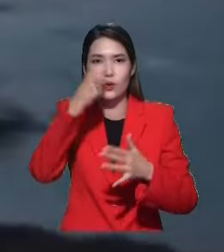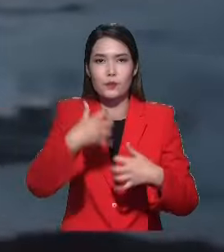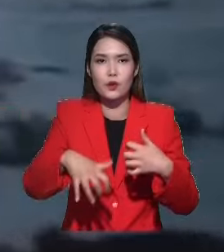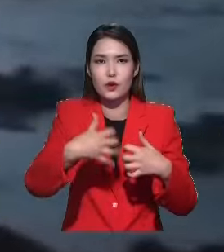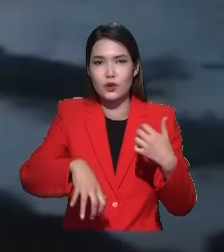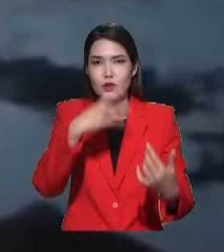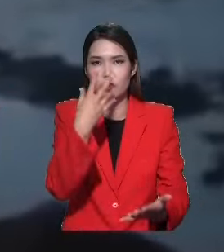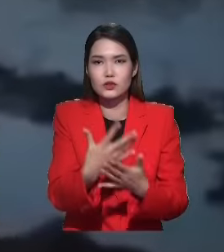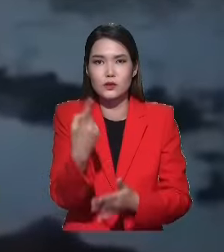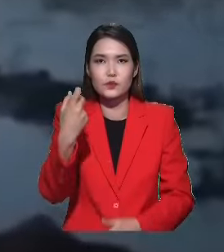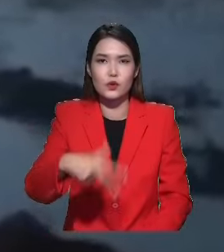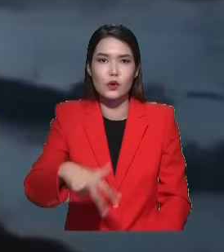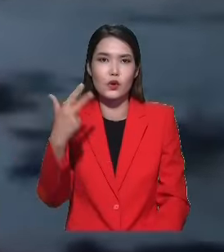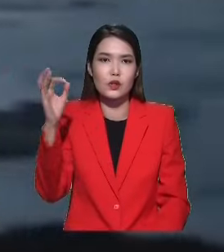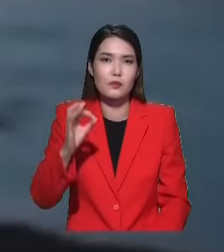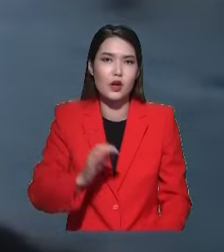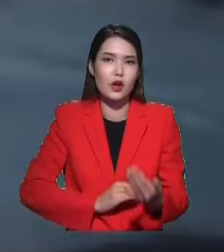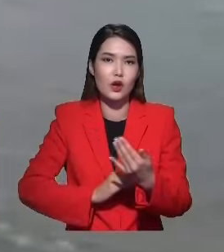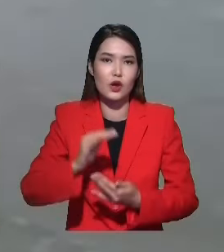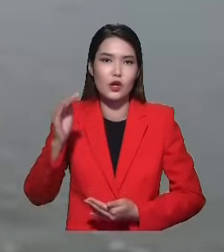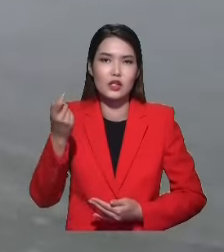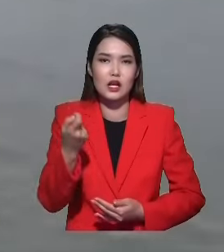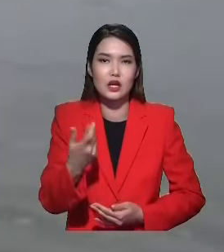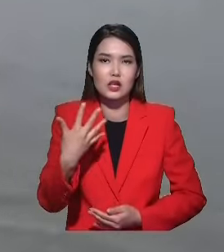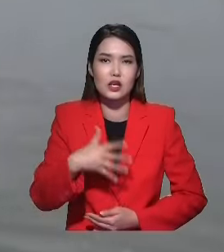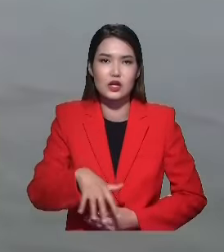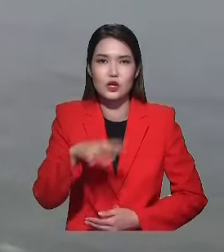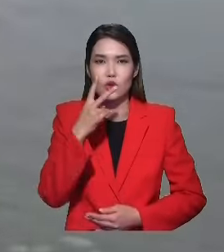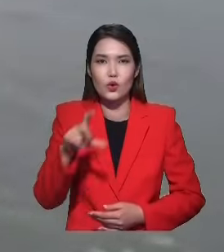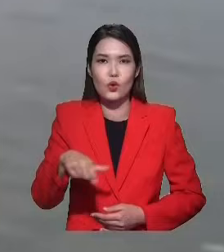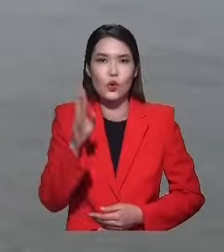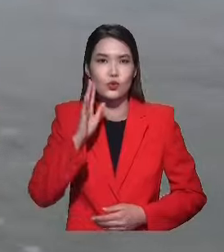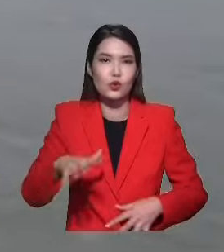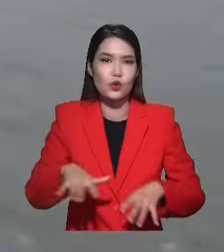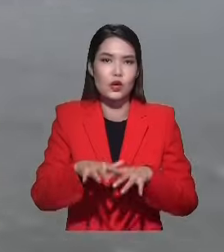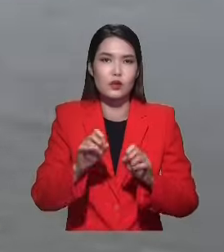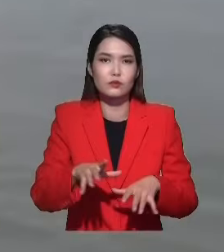көрсеткіштен 133% жоғары екен. Бұл аздай 50-ге жуық жолда су шайып кетуі мүмкін.